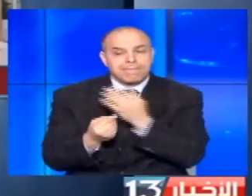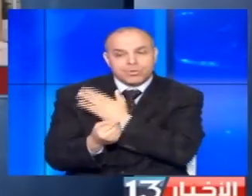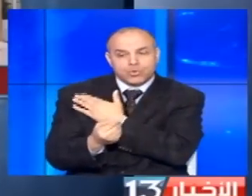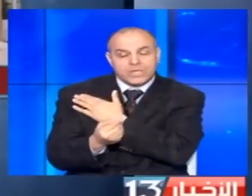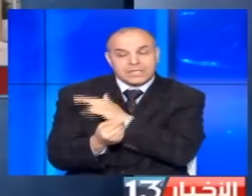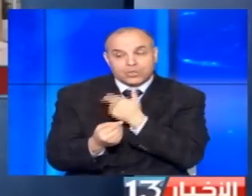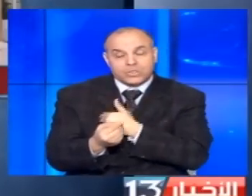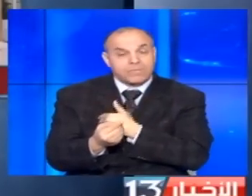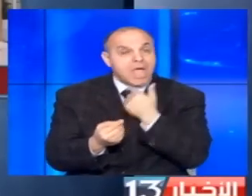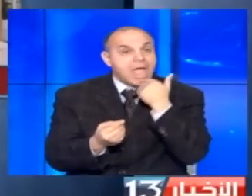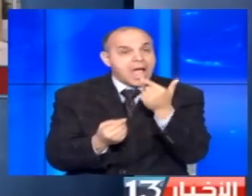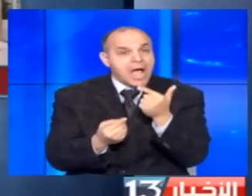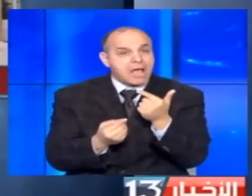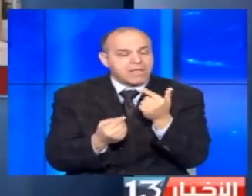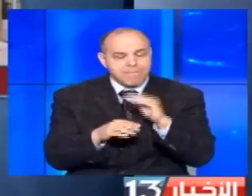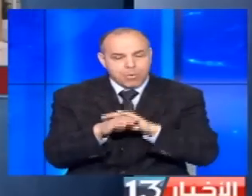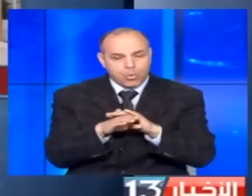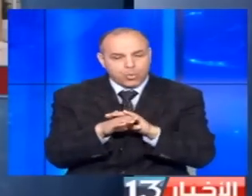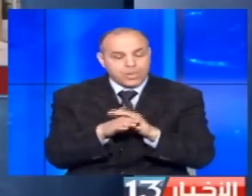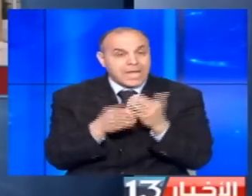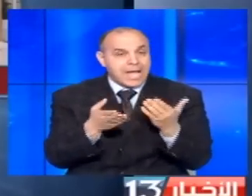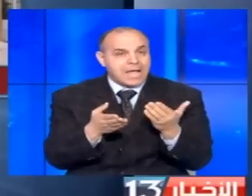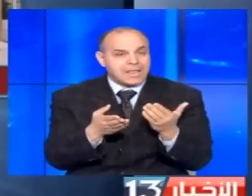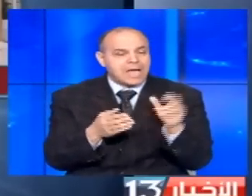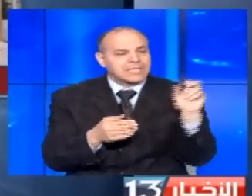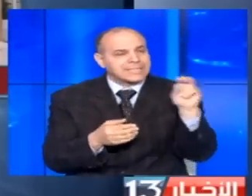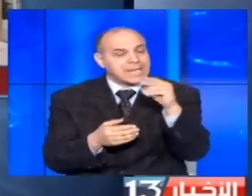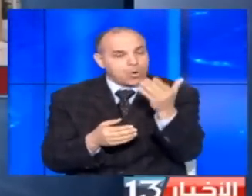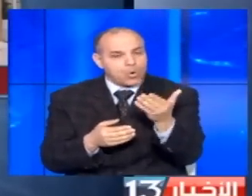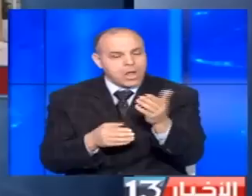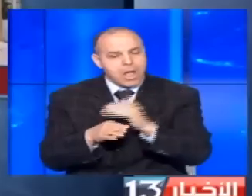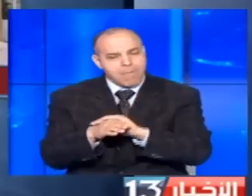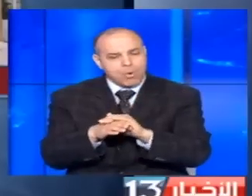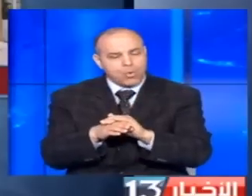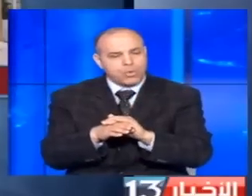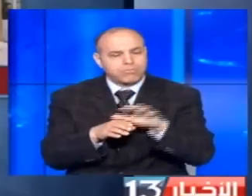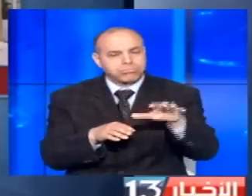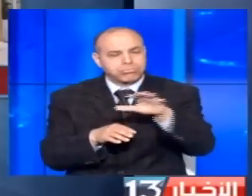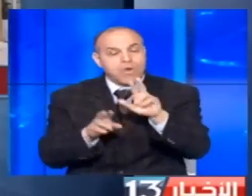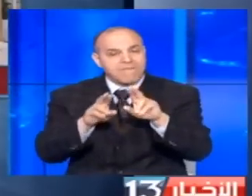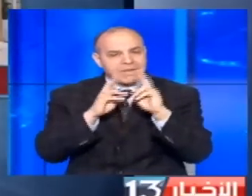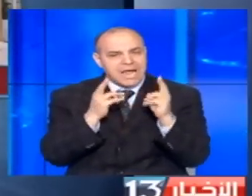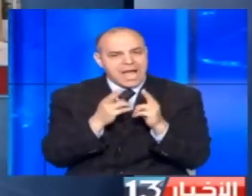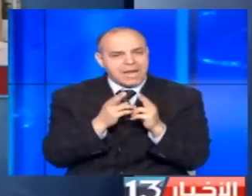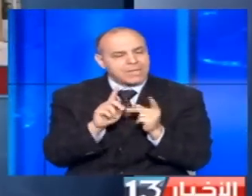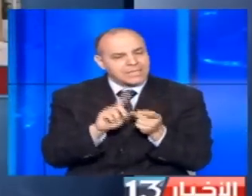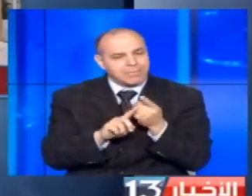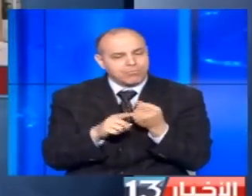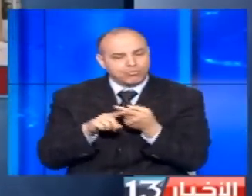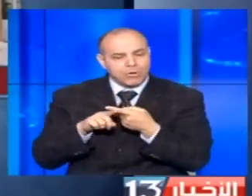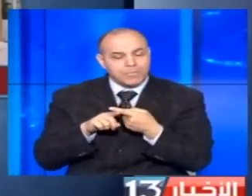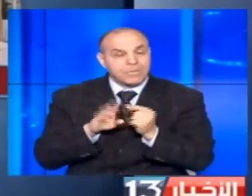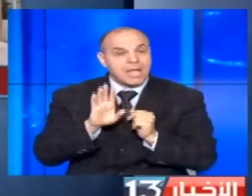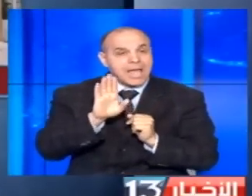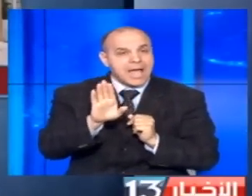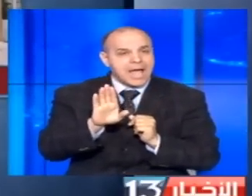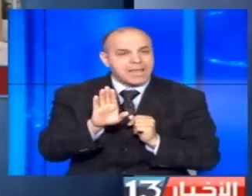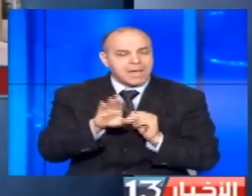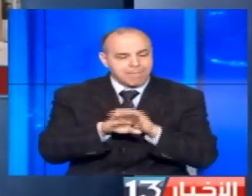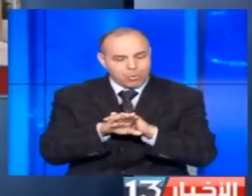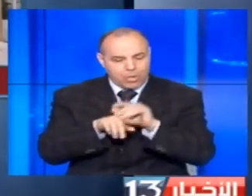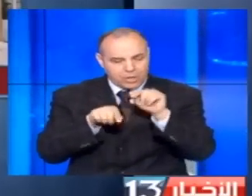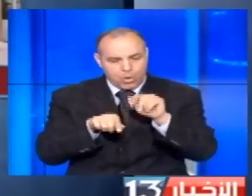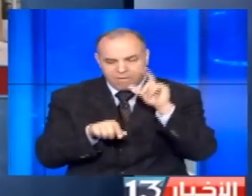المسؤولين سيتم التطرق خلال هذه الزياره الى مواضيع اقليميه ودوليه ذات الاهتمام المشترك سيما